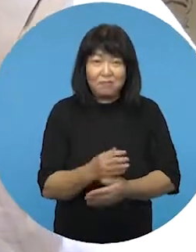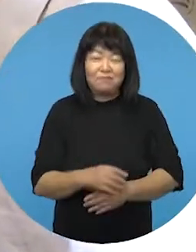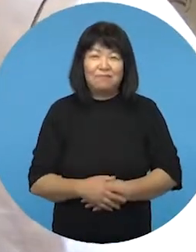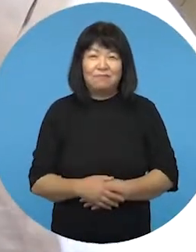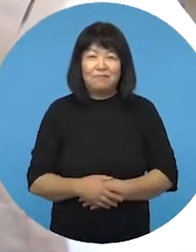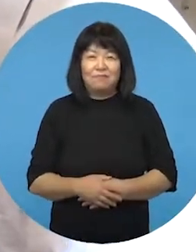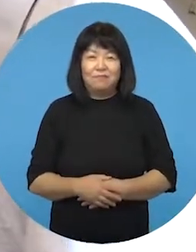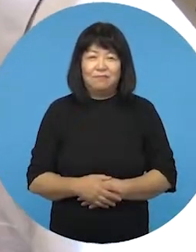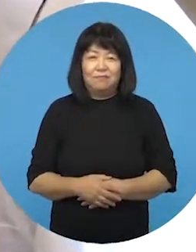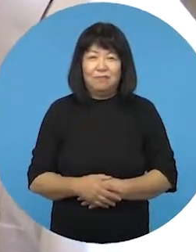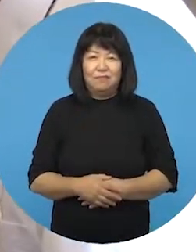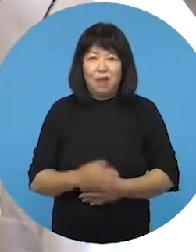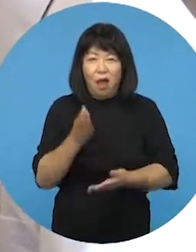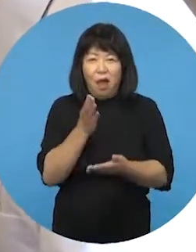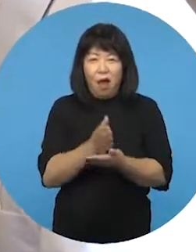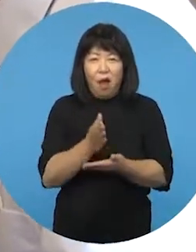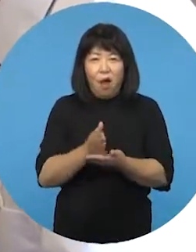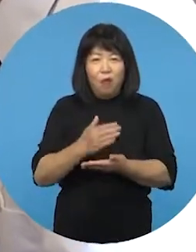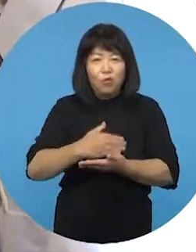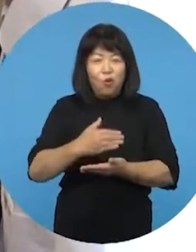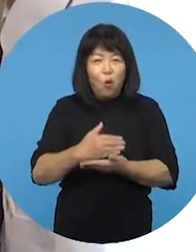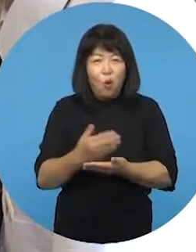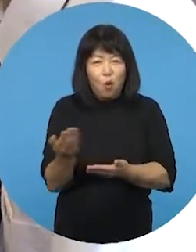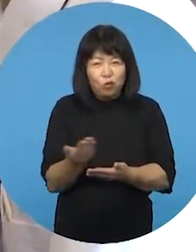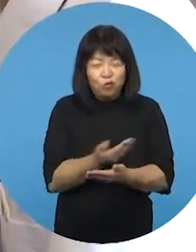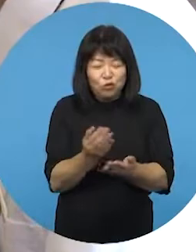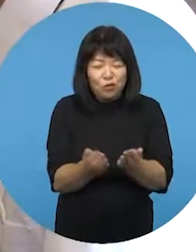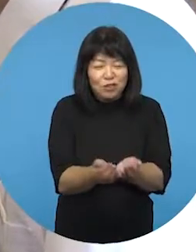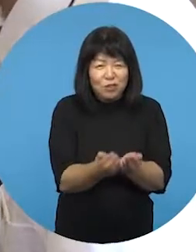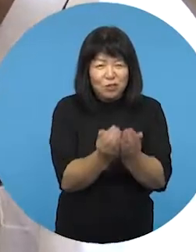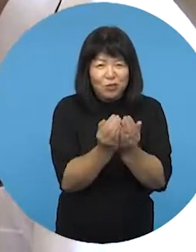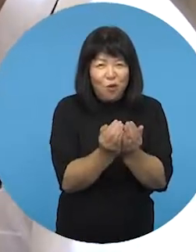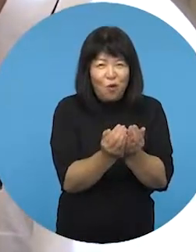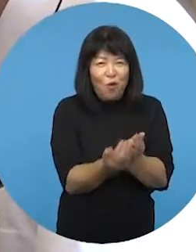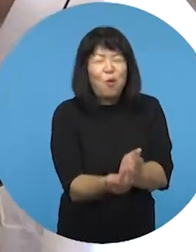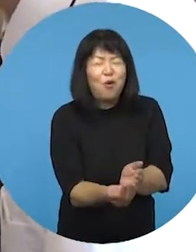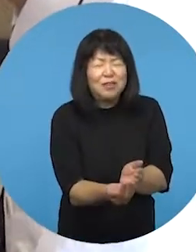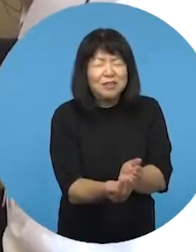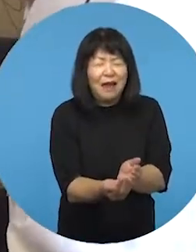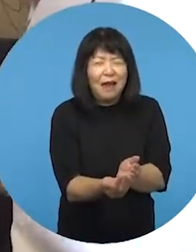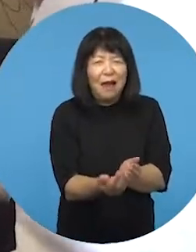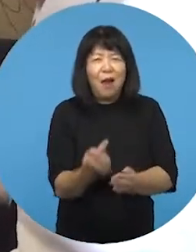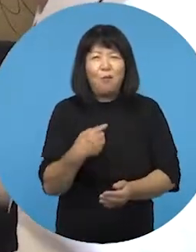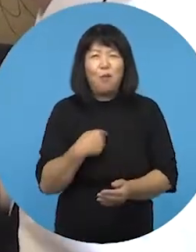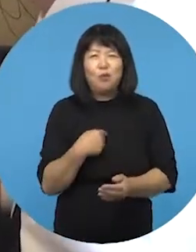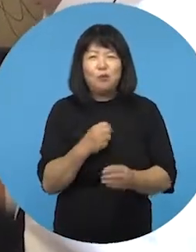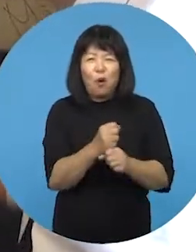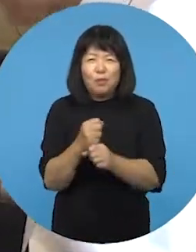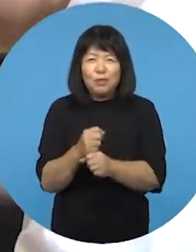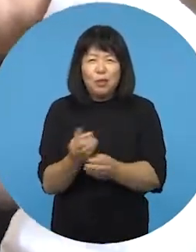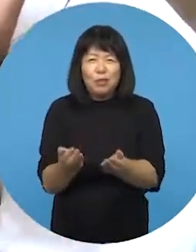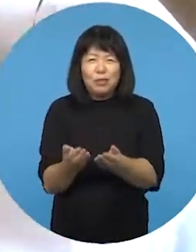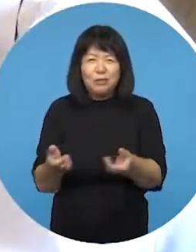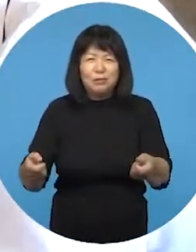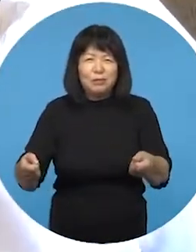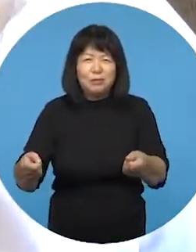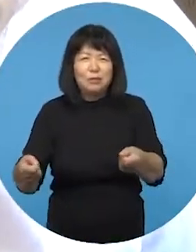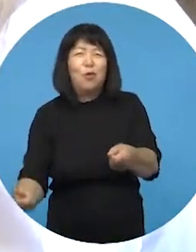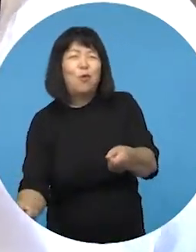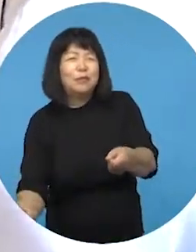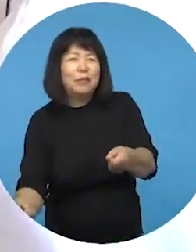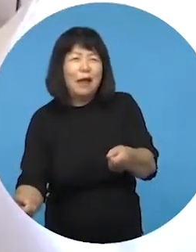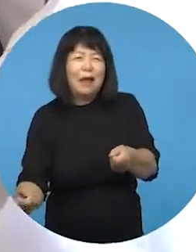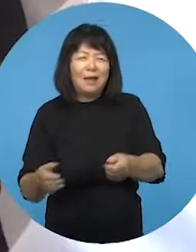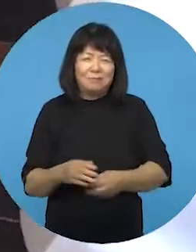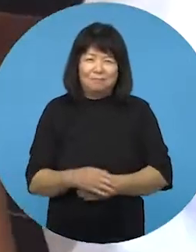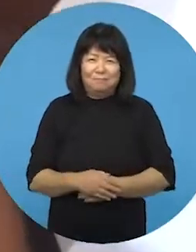失敗、豆腐の汁をこぼした。 僕は味噌汁を少しこぼしちゃった 豆腐の味噌汁こぼ